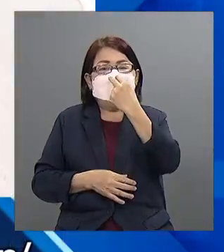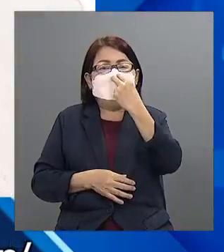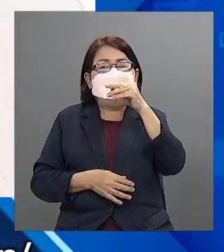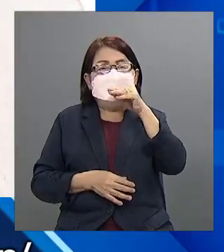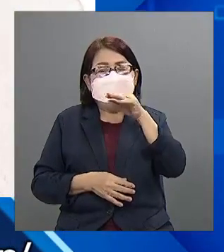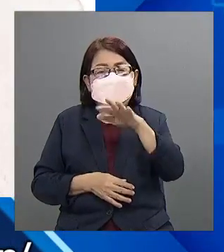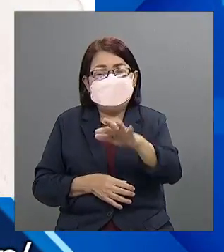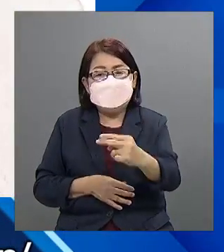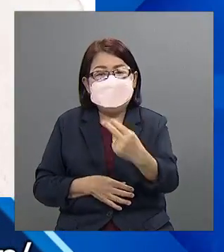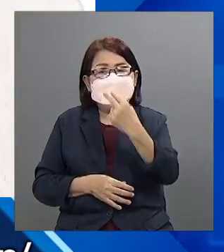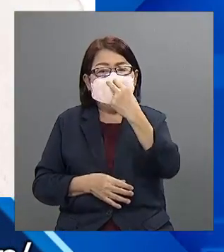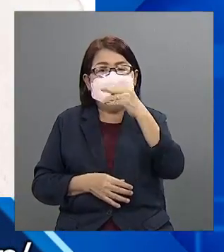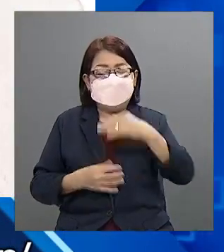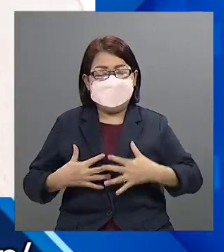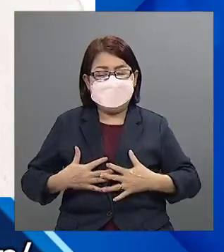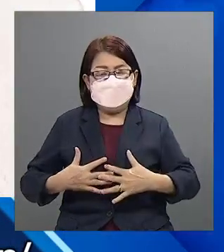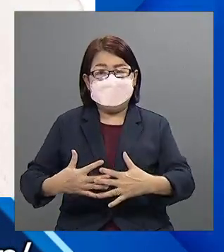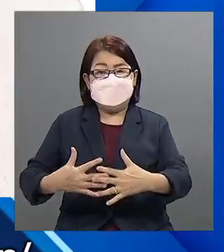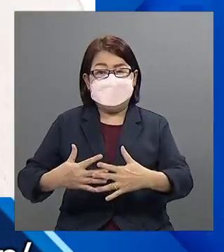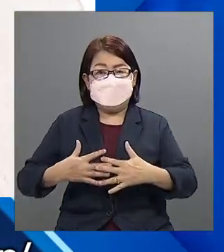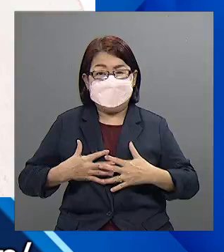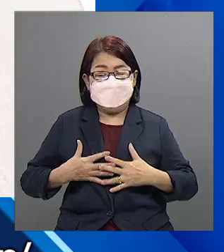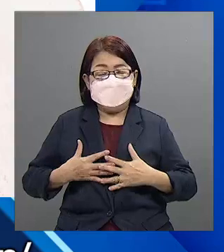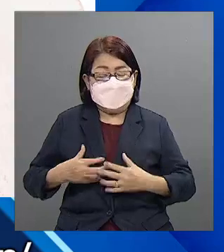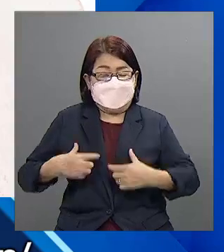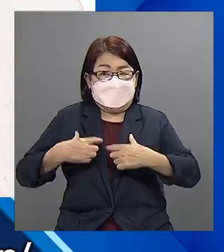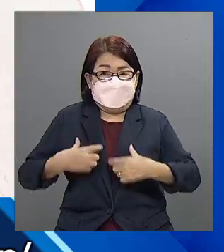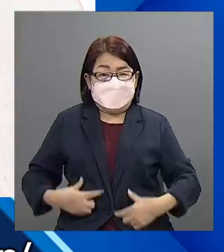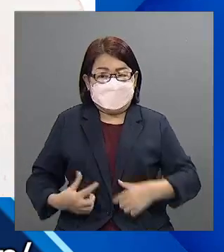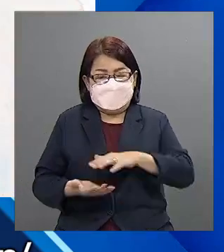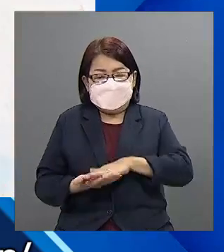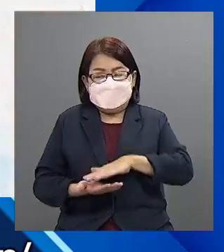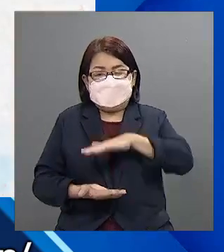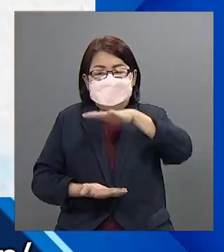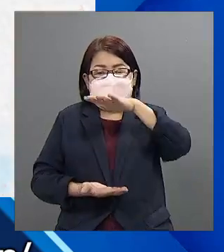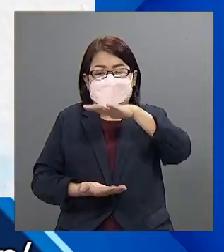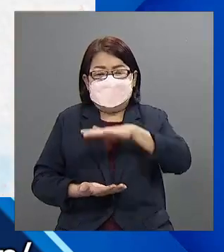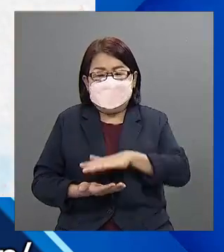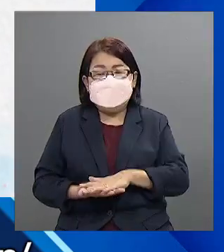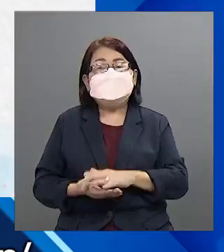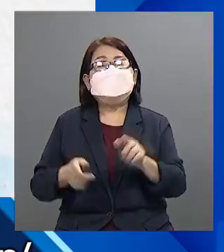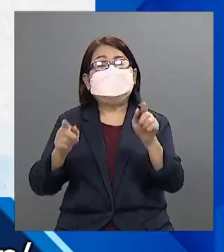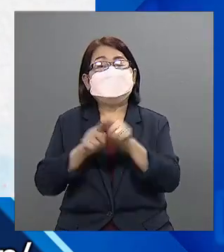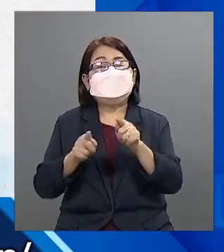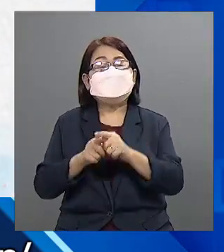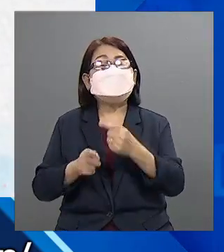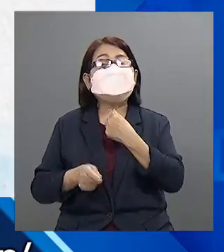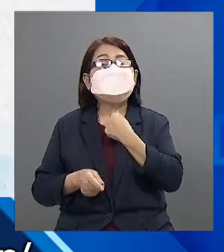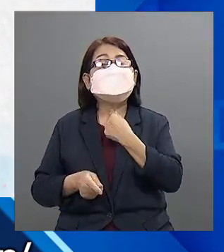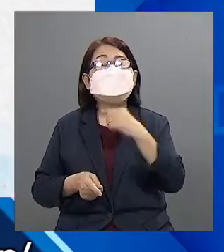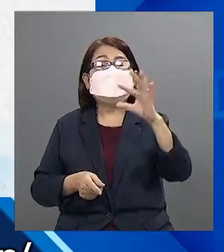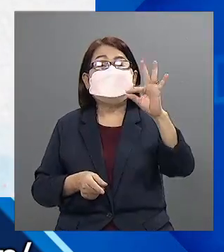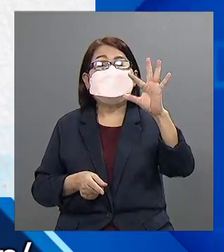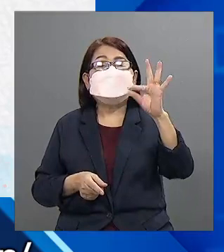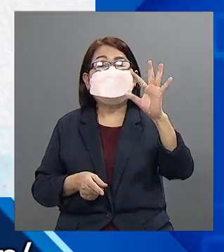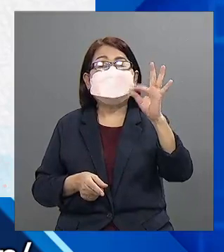งอกหรือขยายตัวของปอดนะคะแล้วก็ฝึกเรื่องของการกำจัดเสมหะเพราะว่าบางคนที่มีภาวะแบบ